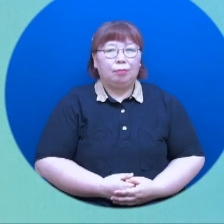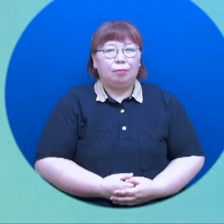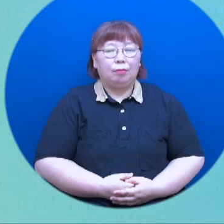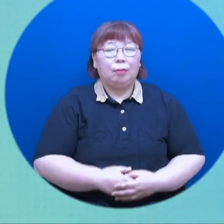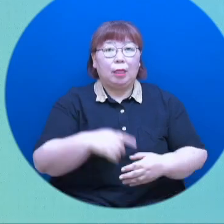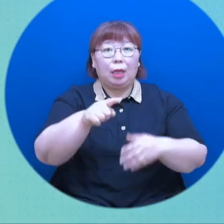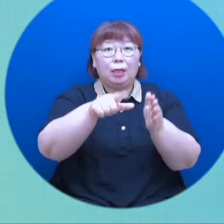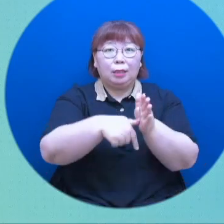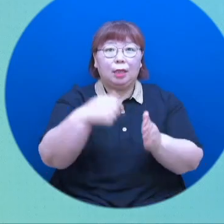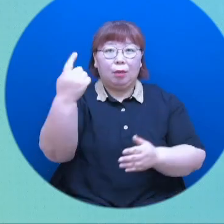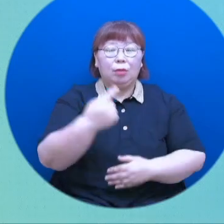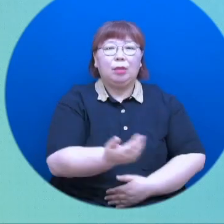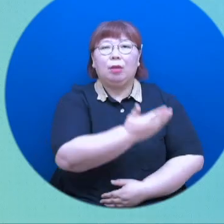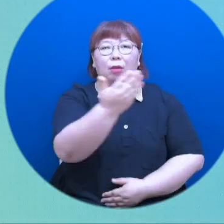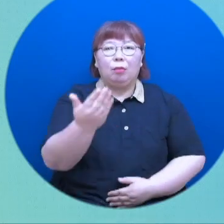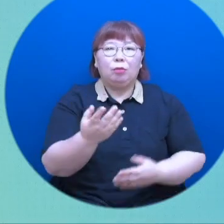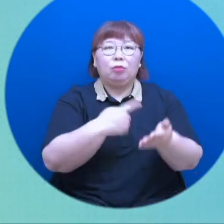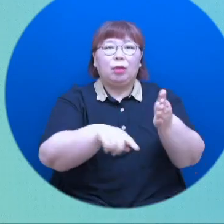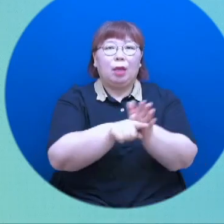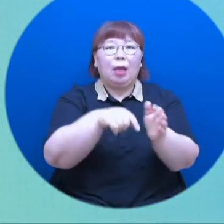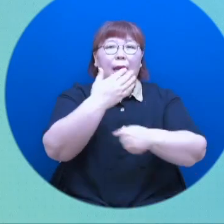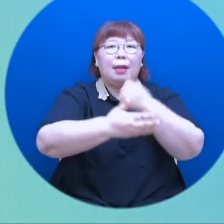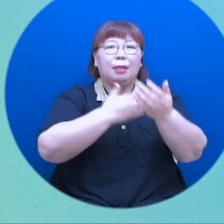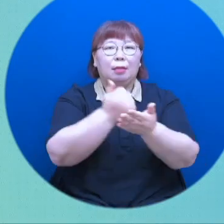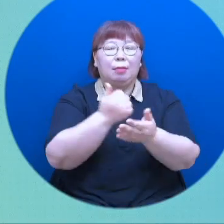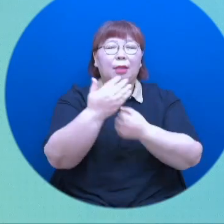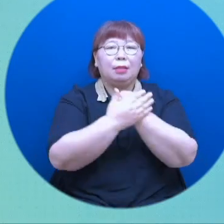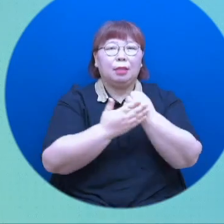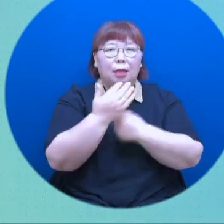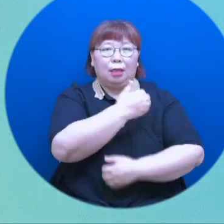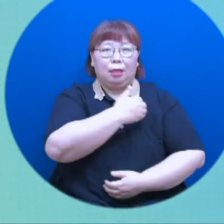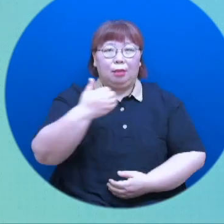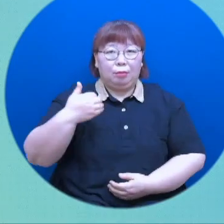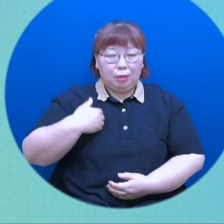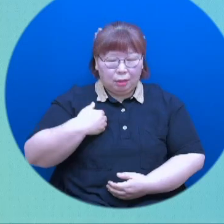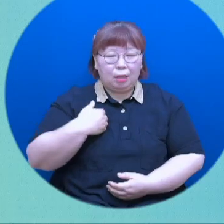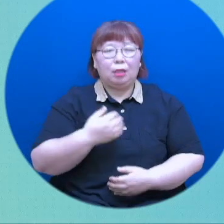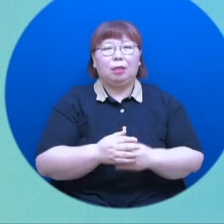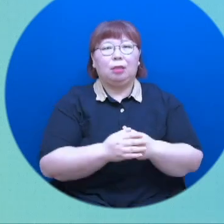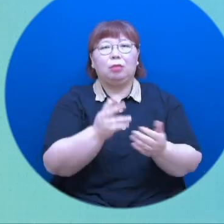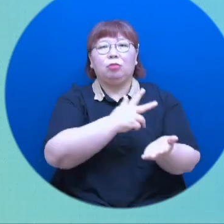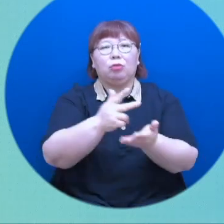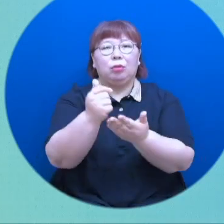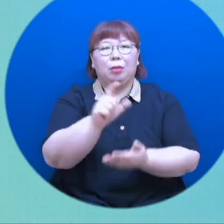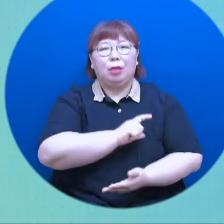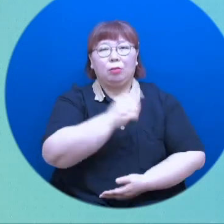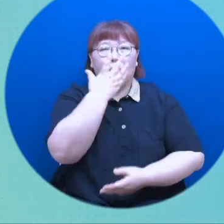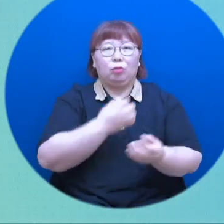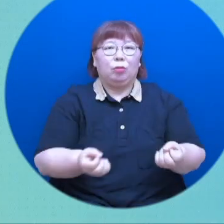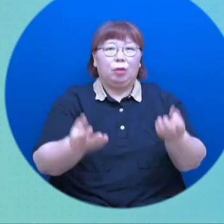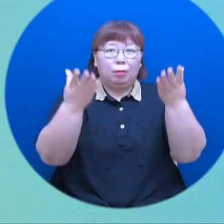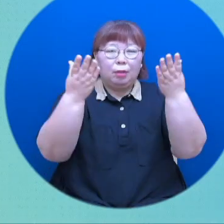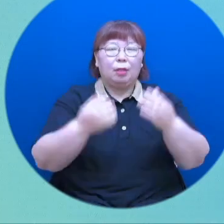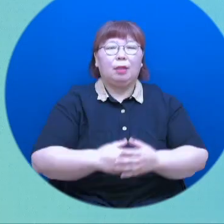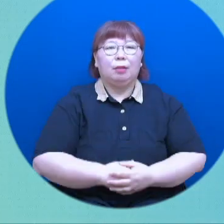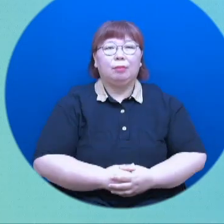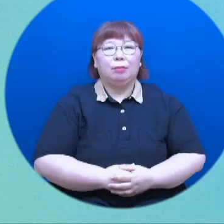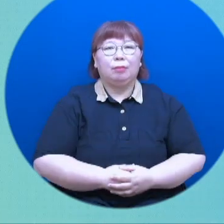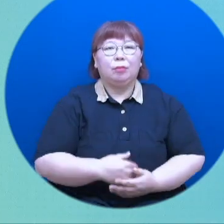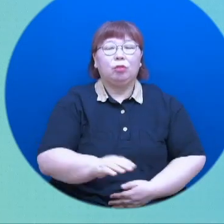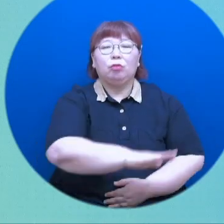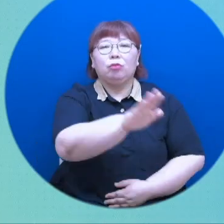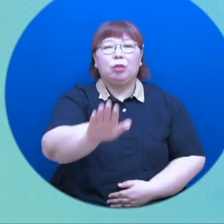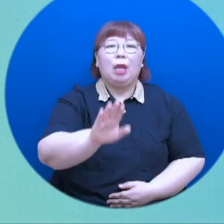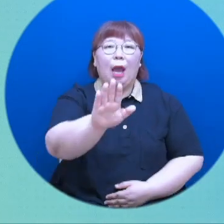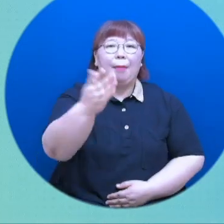이 시간에 오신 여러분들 위해 하나님의 한량없는 은혜가 넘치기를 주님의 이름으로 축원합니다. 우리